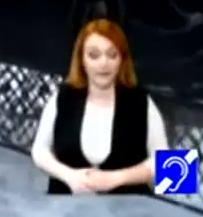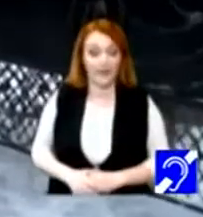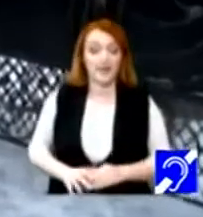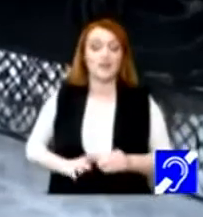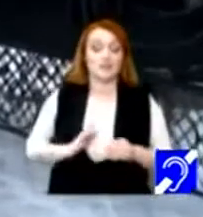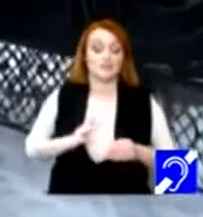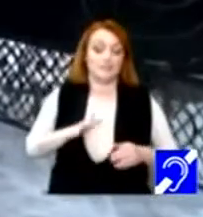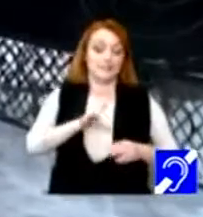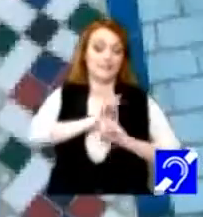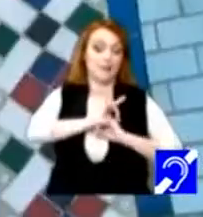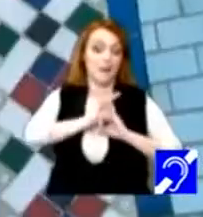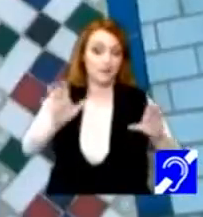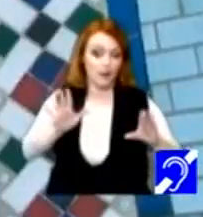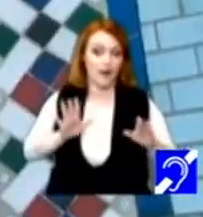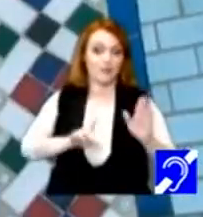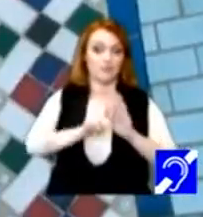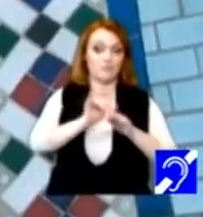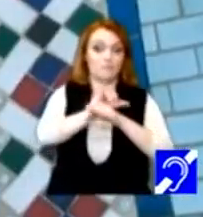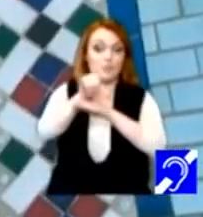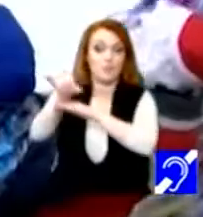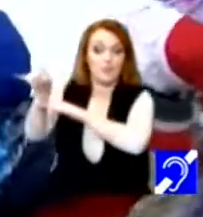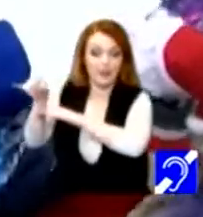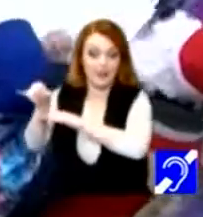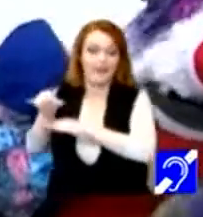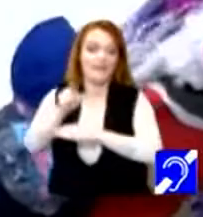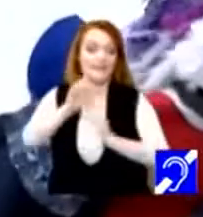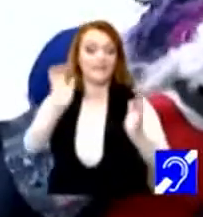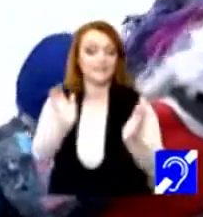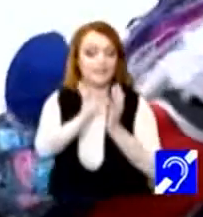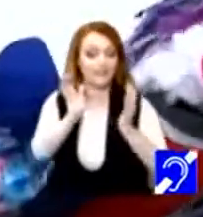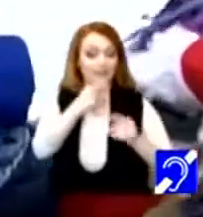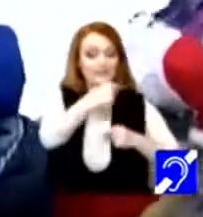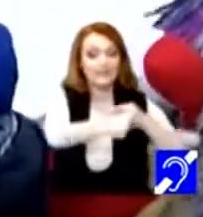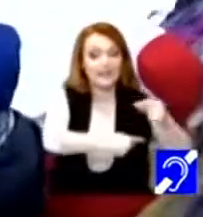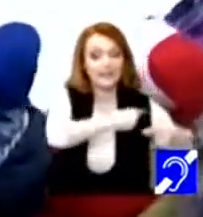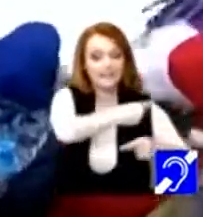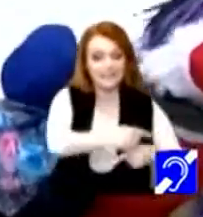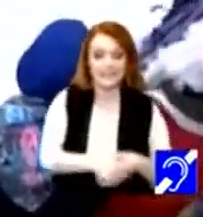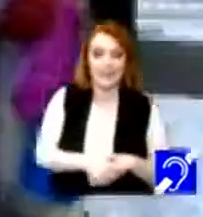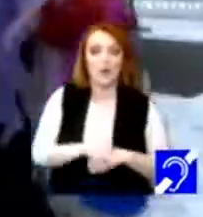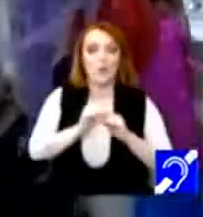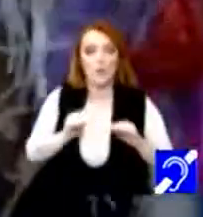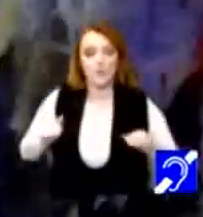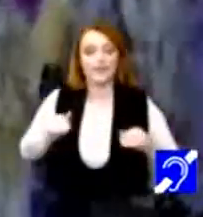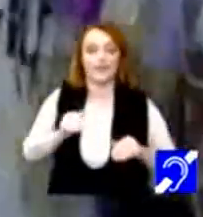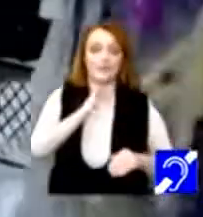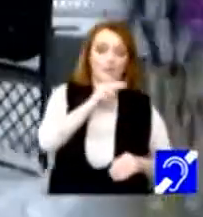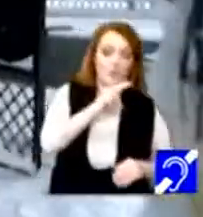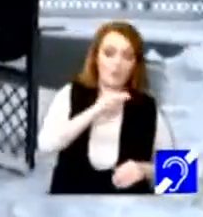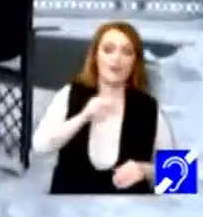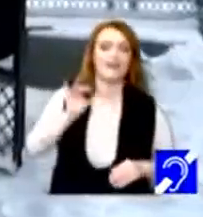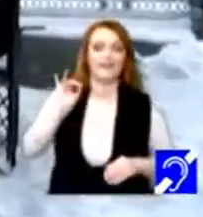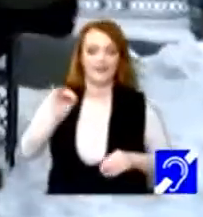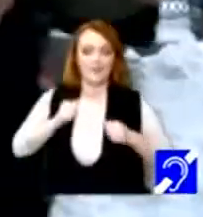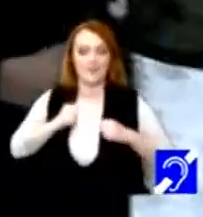casele gospodarilor. Împătimiți de tradițiile strămoșești, mulți urători au mers cu capra și ursul.